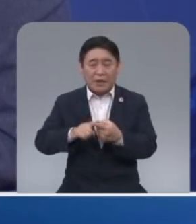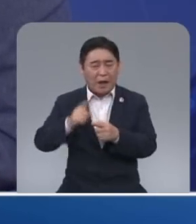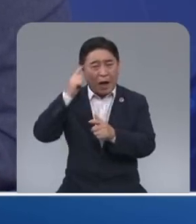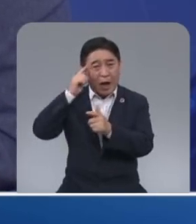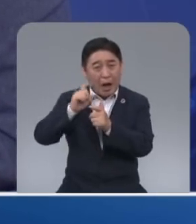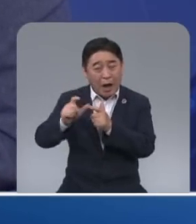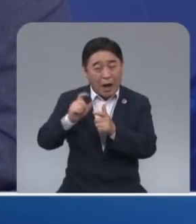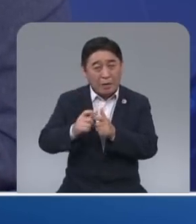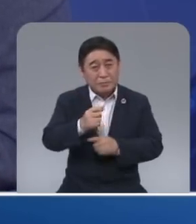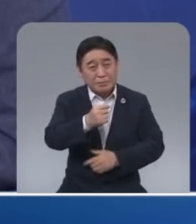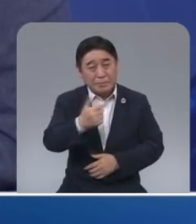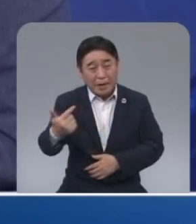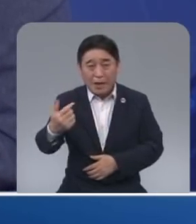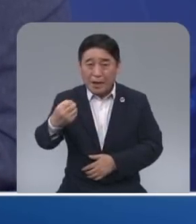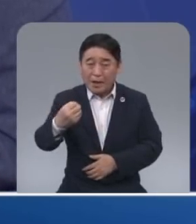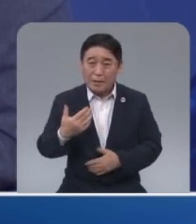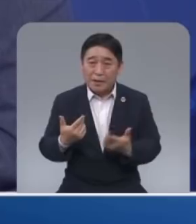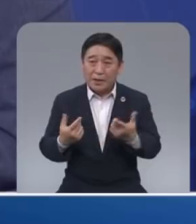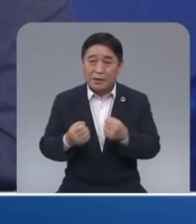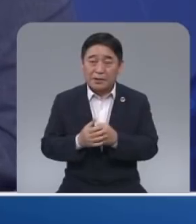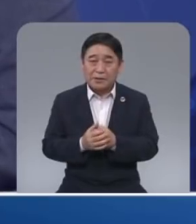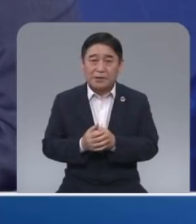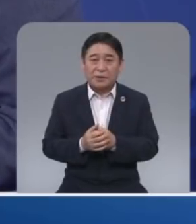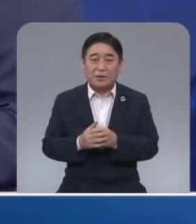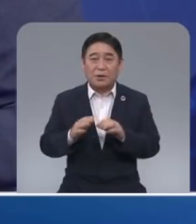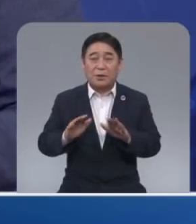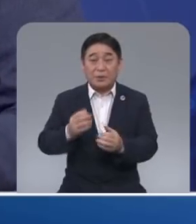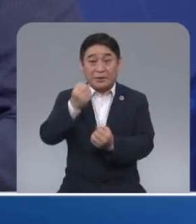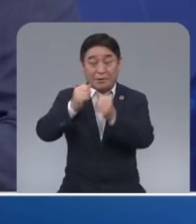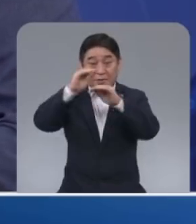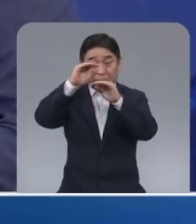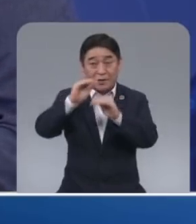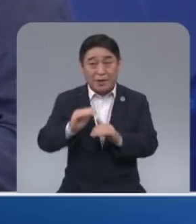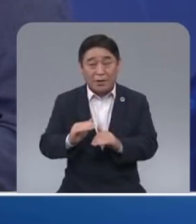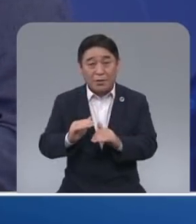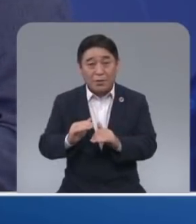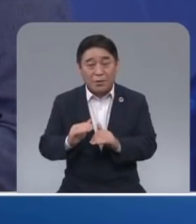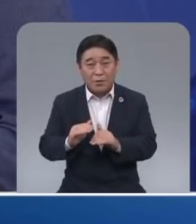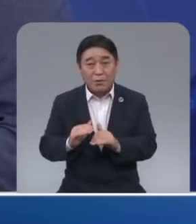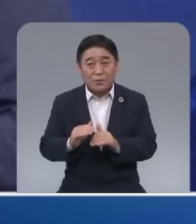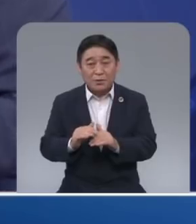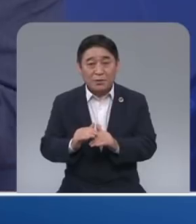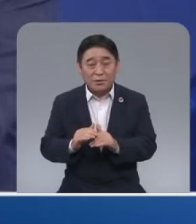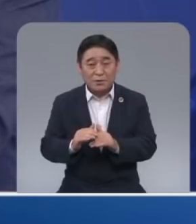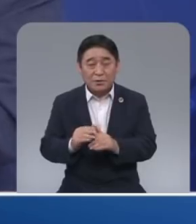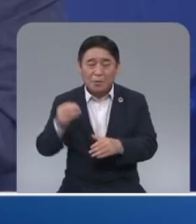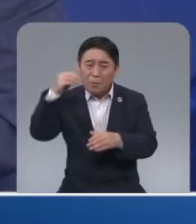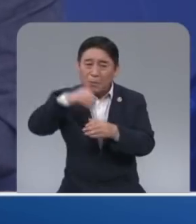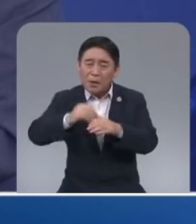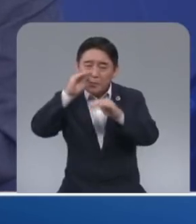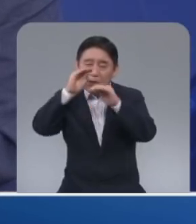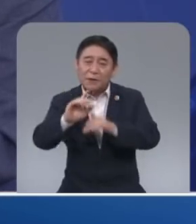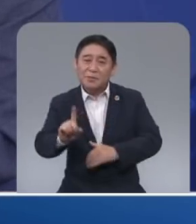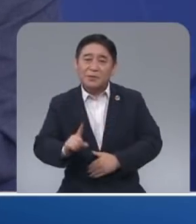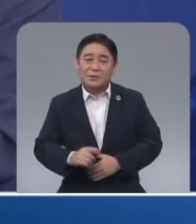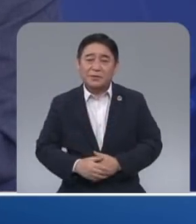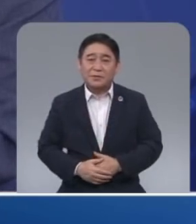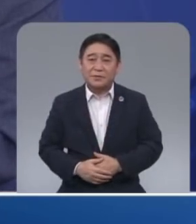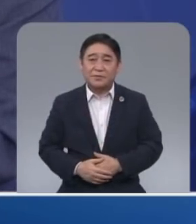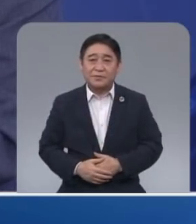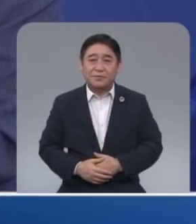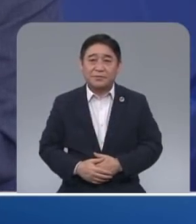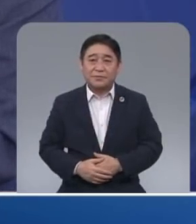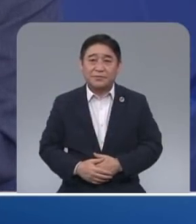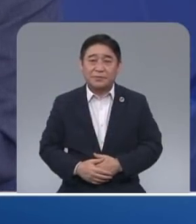고심이 많다는 이야기가 될 것도 같은데, 자, 오늘 브리핑 내용에는 그러면 어떤 부분들이 좀 포함이 될 거라고 좀 예상을 해보시겠어요?